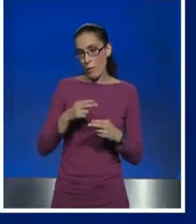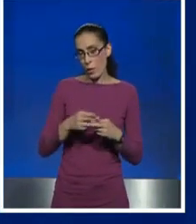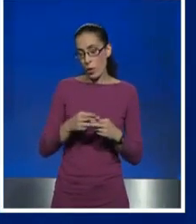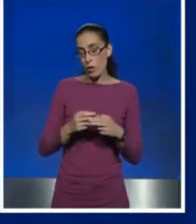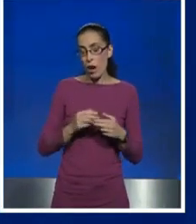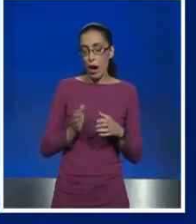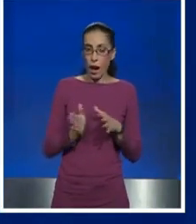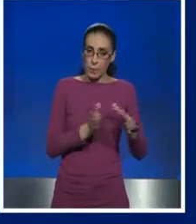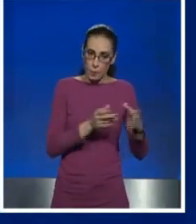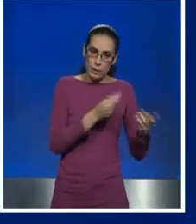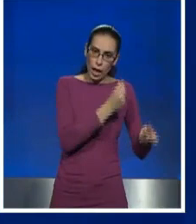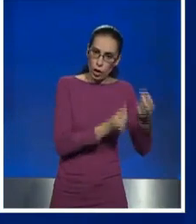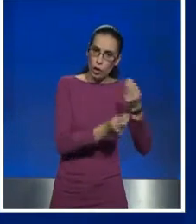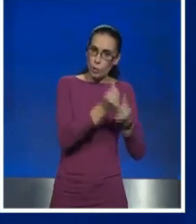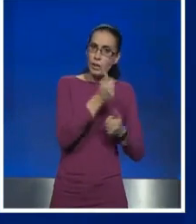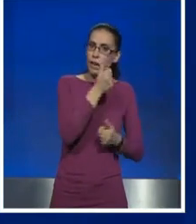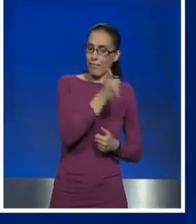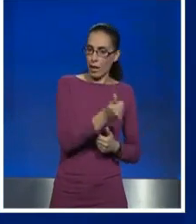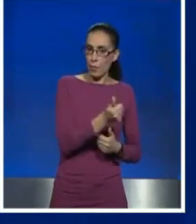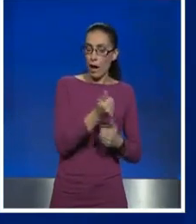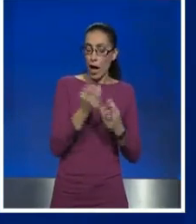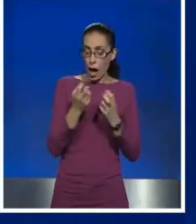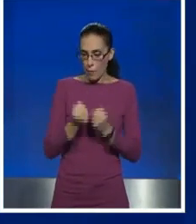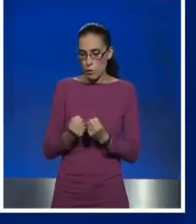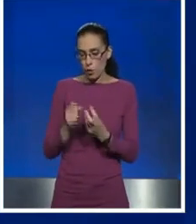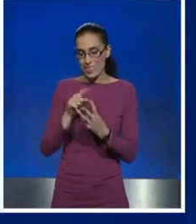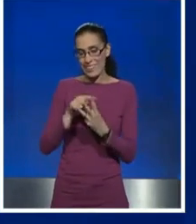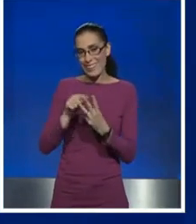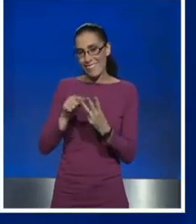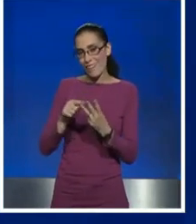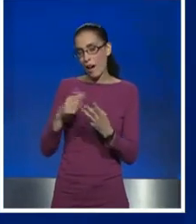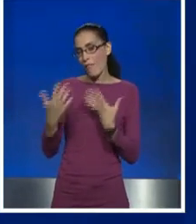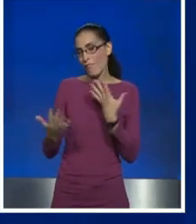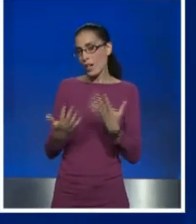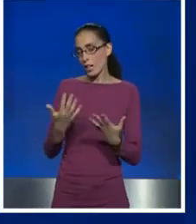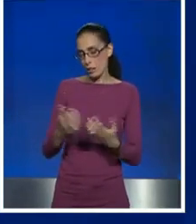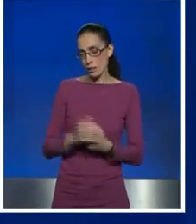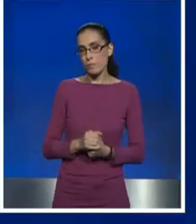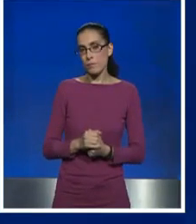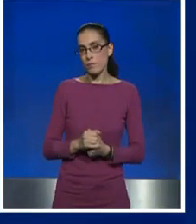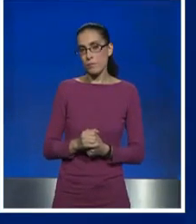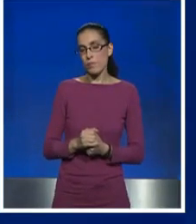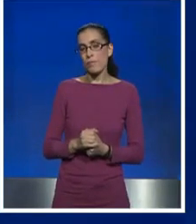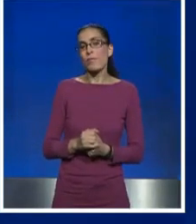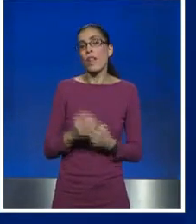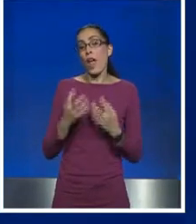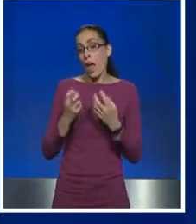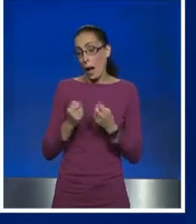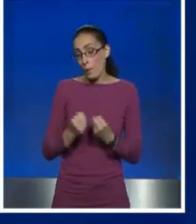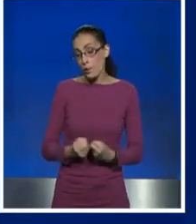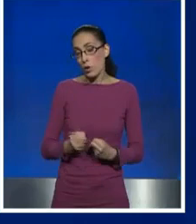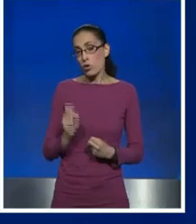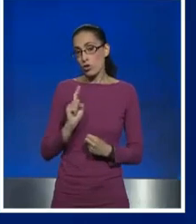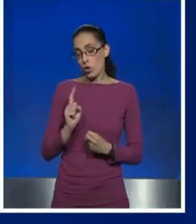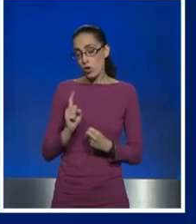l-ekonomija li semmejt inti, hemm bżonn tliet parametri. Qabel xejn hemm bżonn li jkollna soċjetà